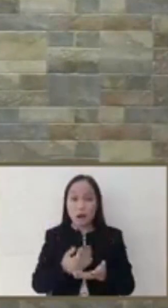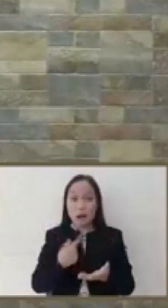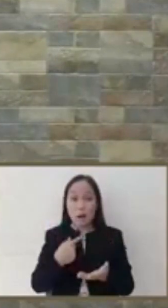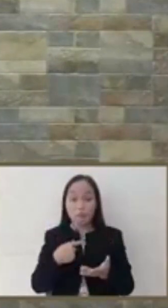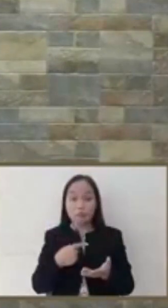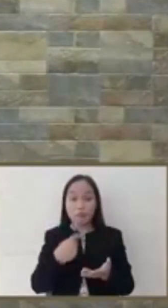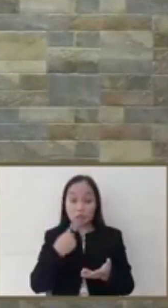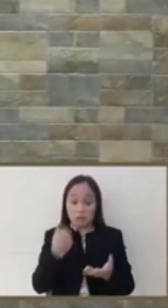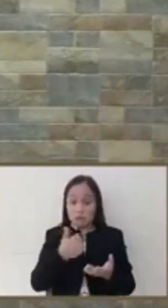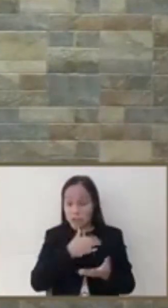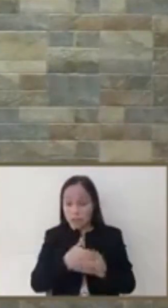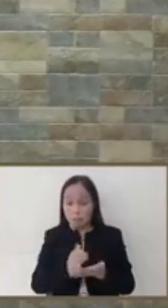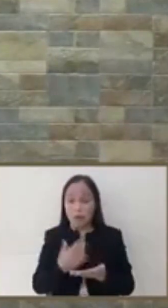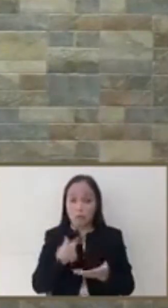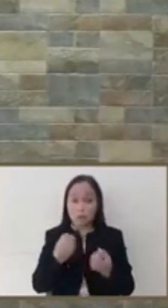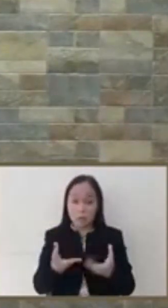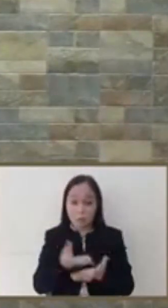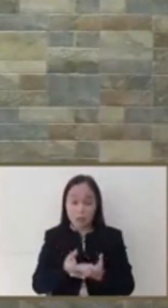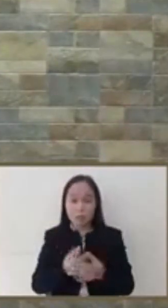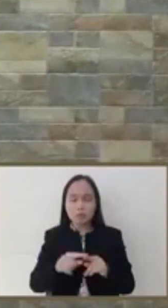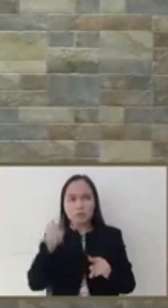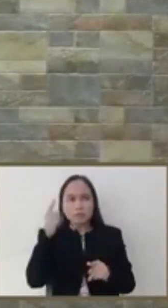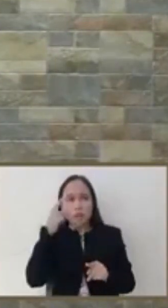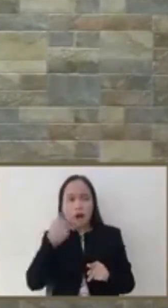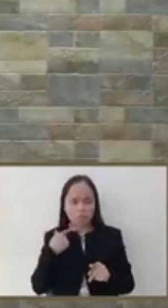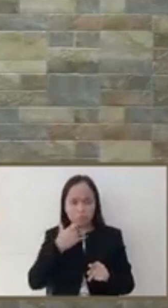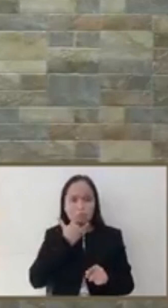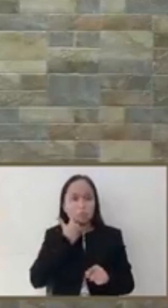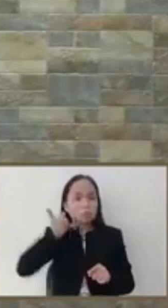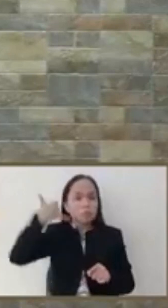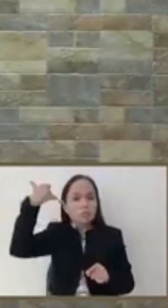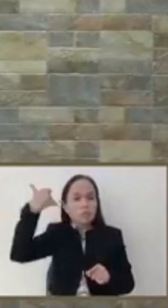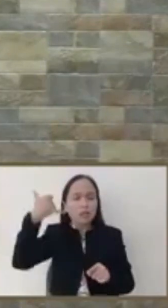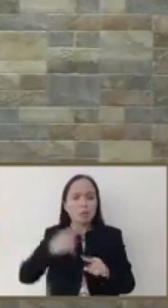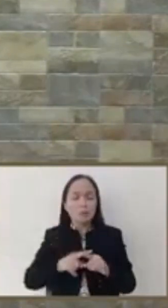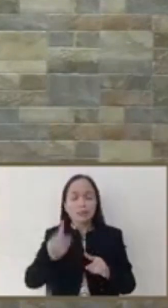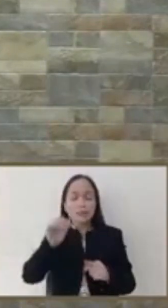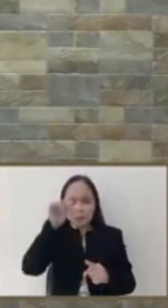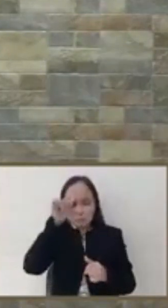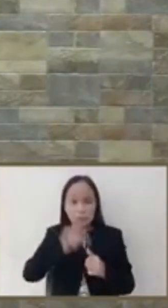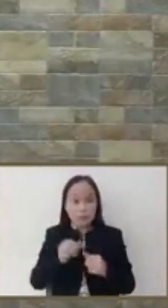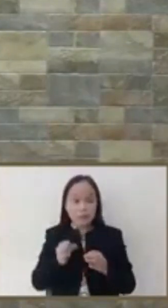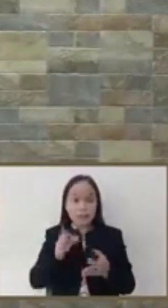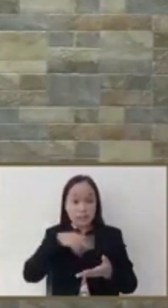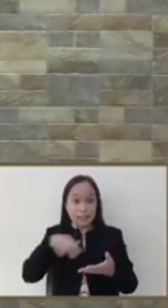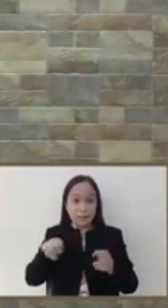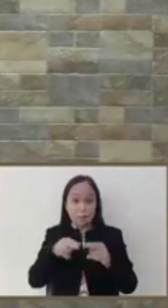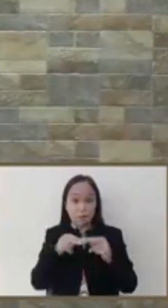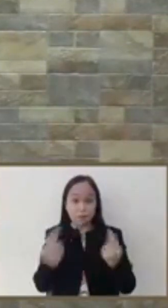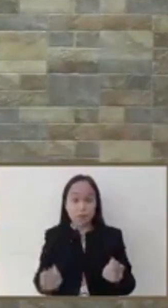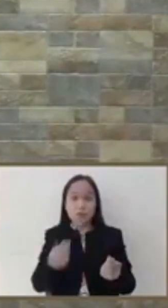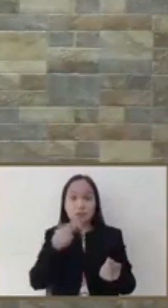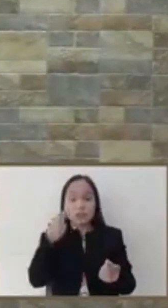pa mag-suicide. You see, now, pagka tinignan niyo po yung mga Tribune noong araw, yung mga news noong araw, napakarami